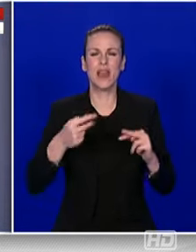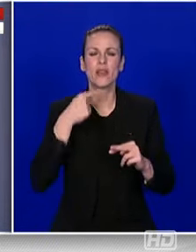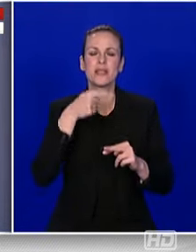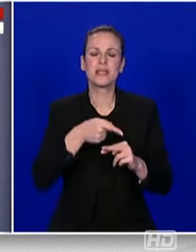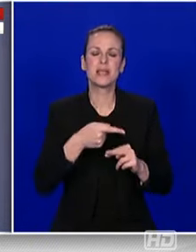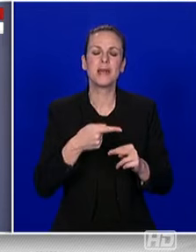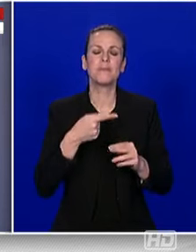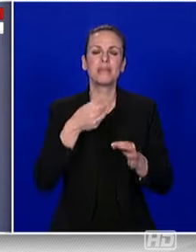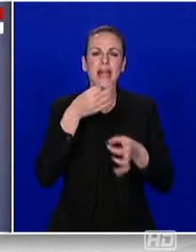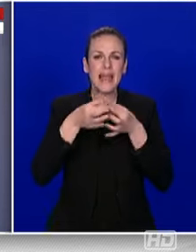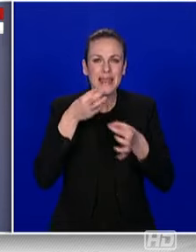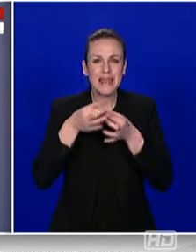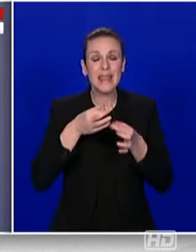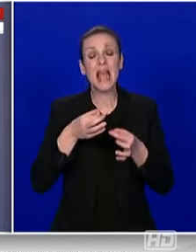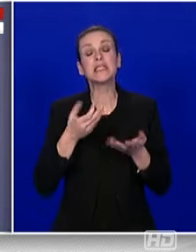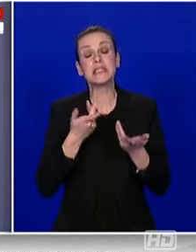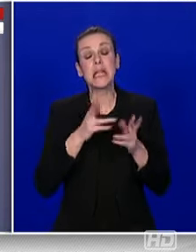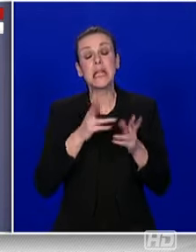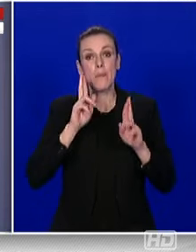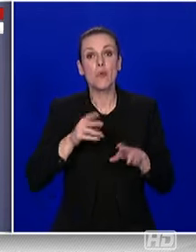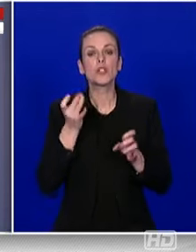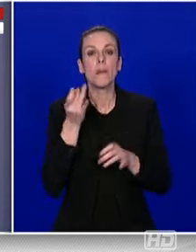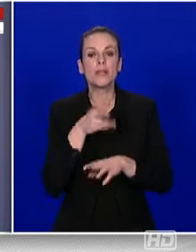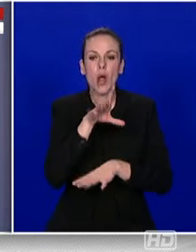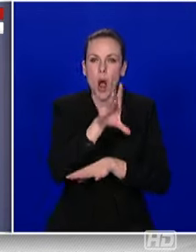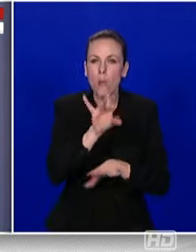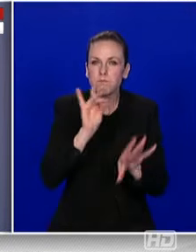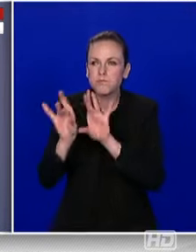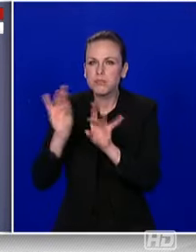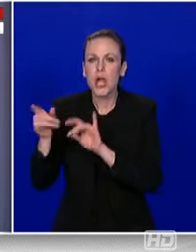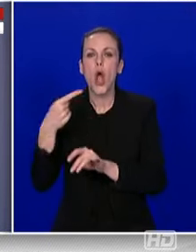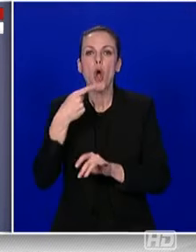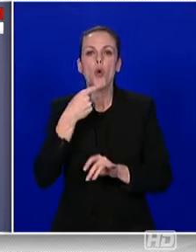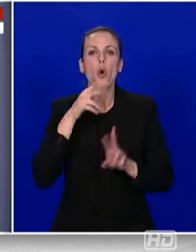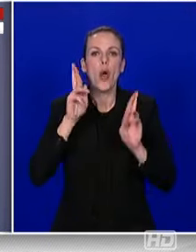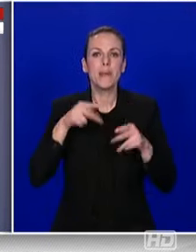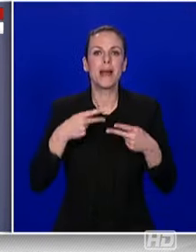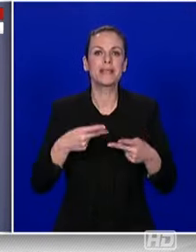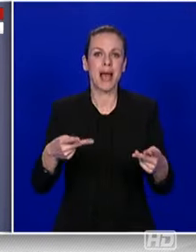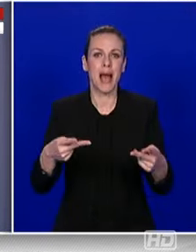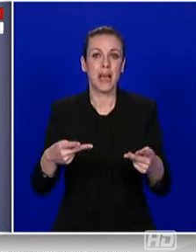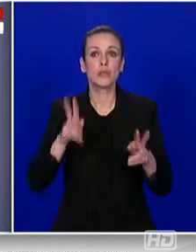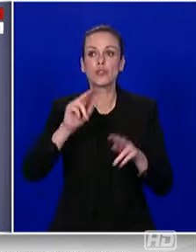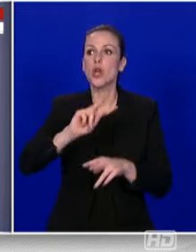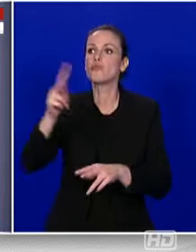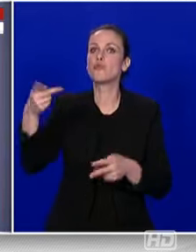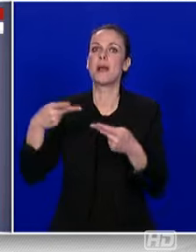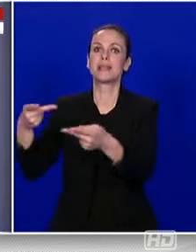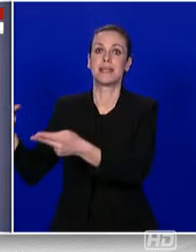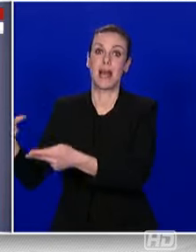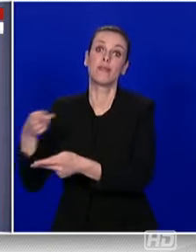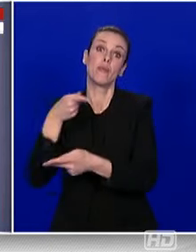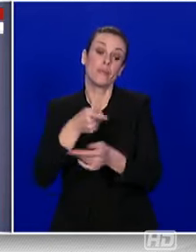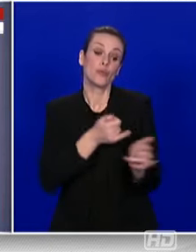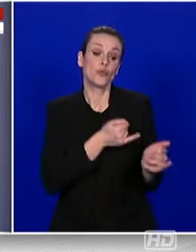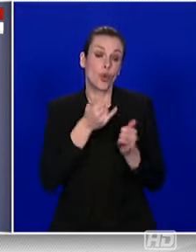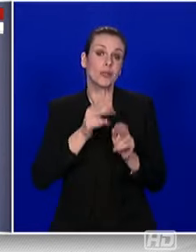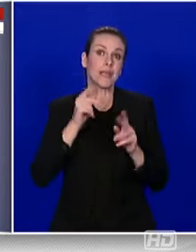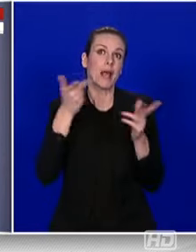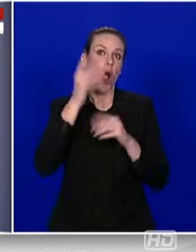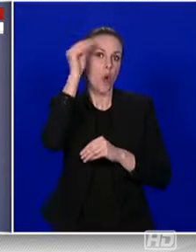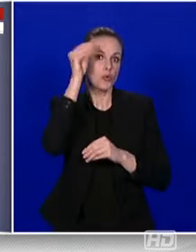brzoj trijaži, pogotovo osoba koje su zaražene i koje su zarazne za druge, to je barem iskustvo koje